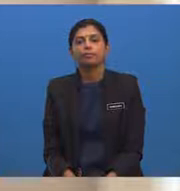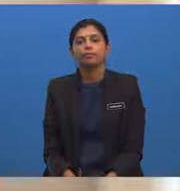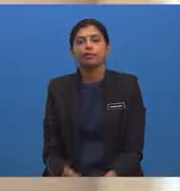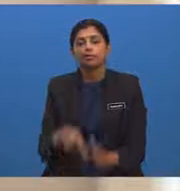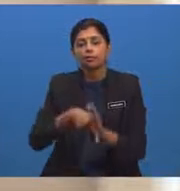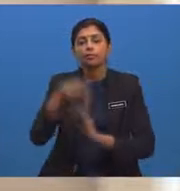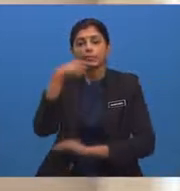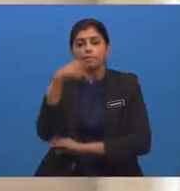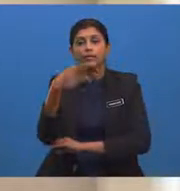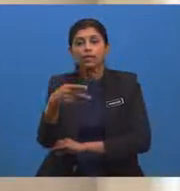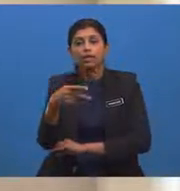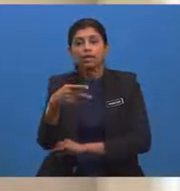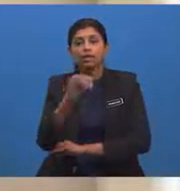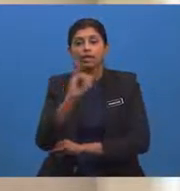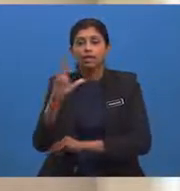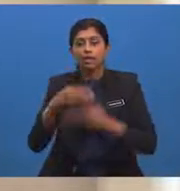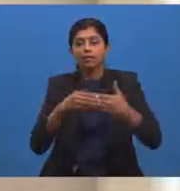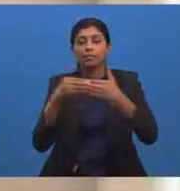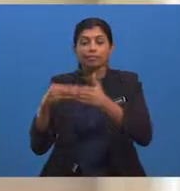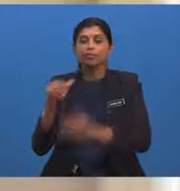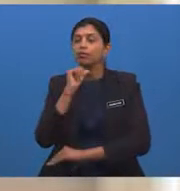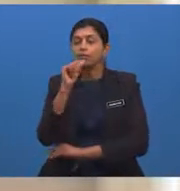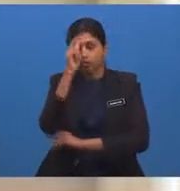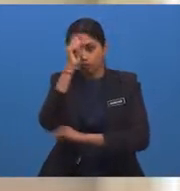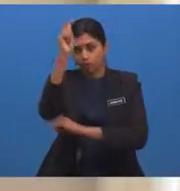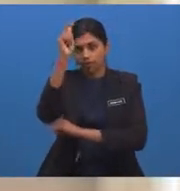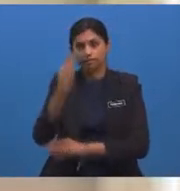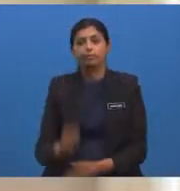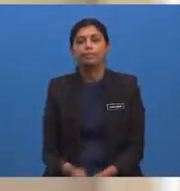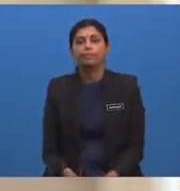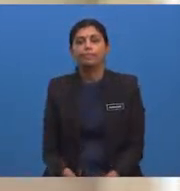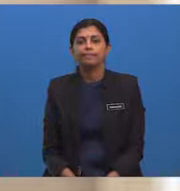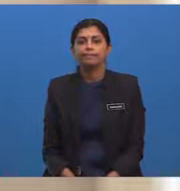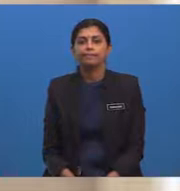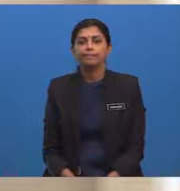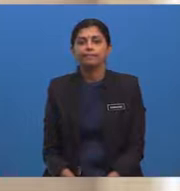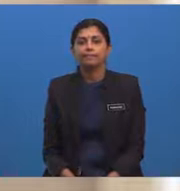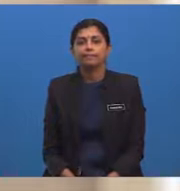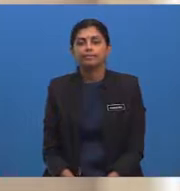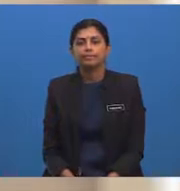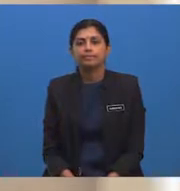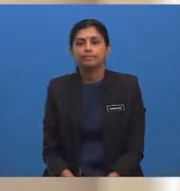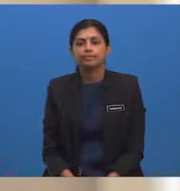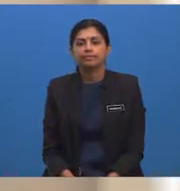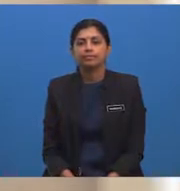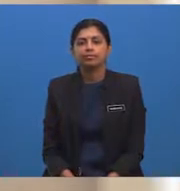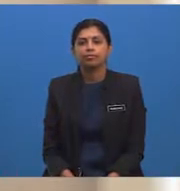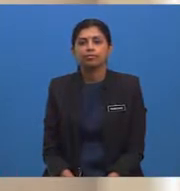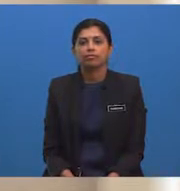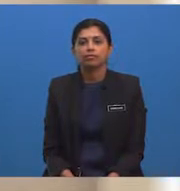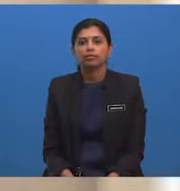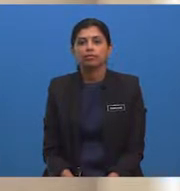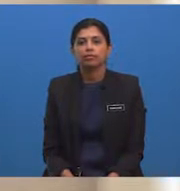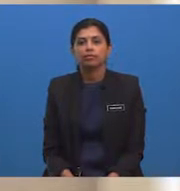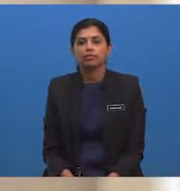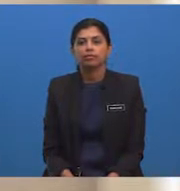pemimpin dan bukannya bayangan Tuhan. Baiklah murid-murid, gelaran pemerintah merupakan ciri unik